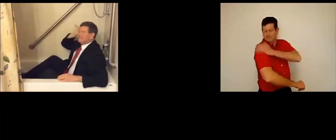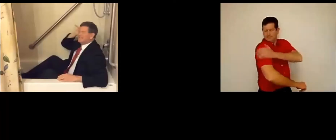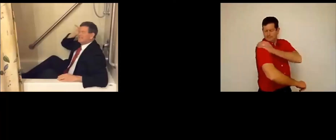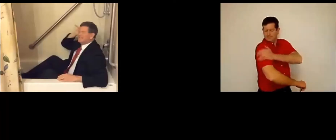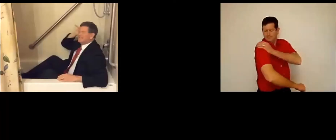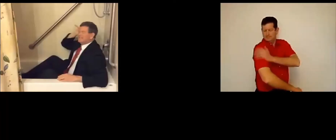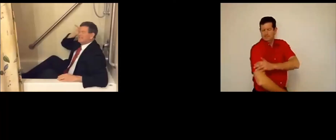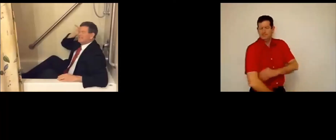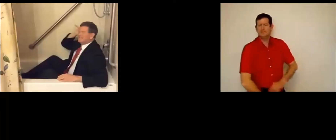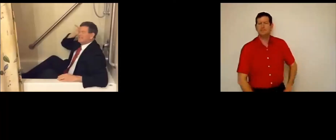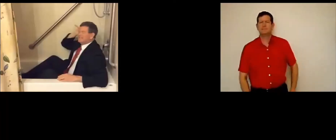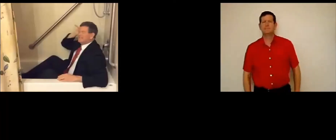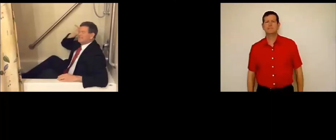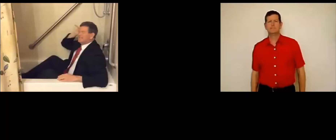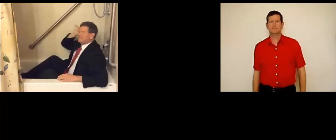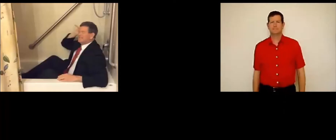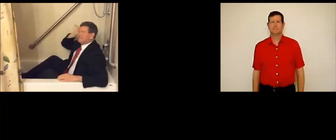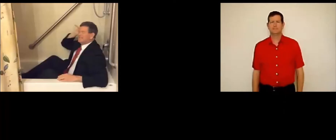Prendre un bain.